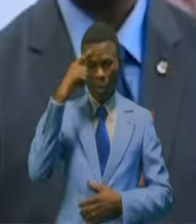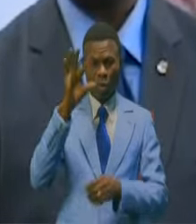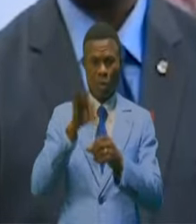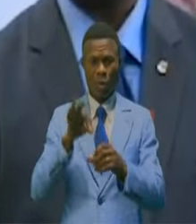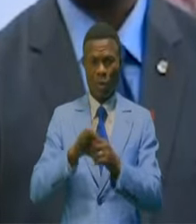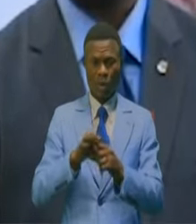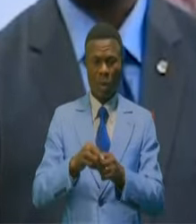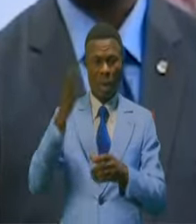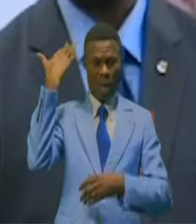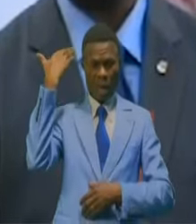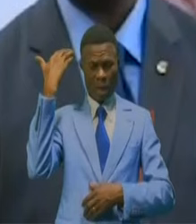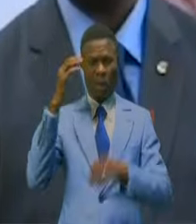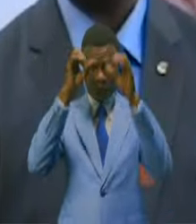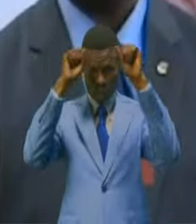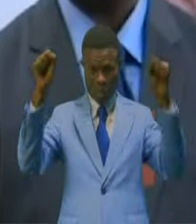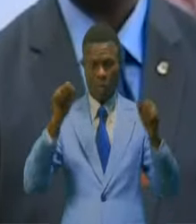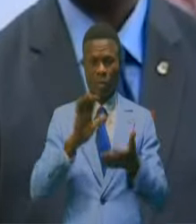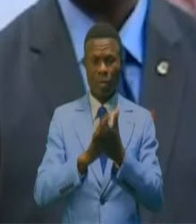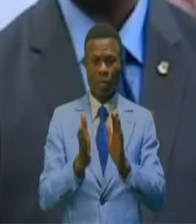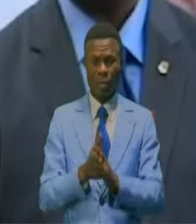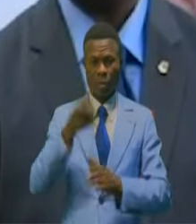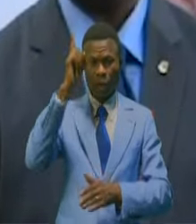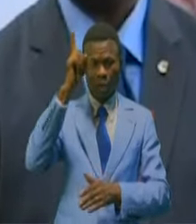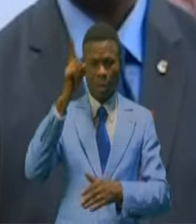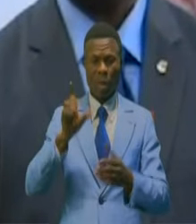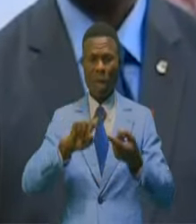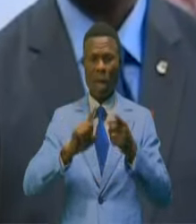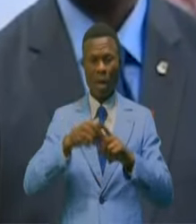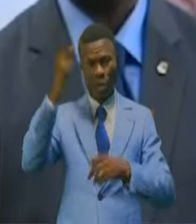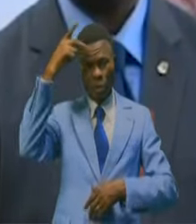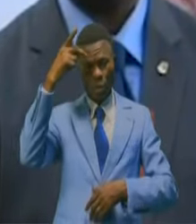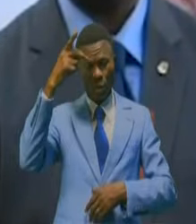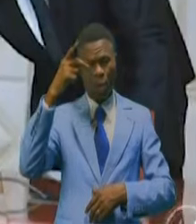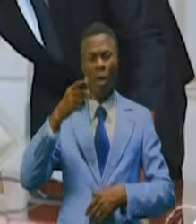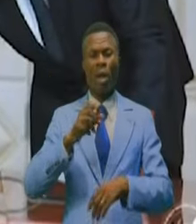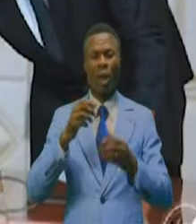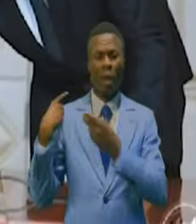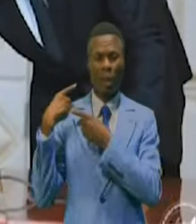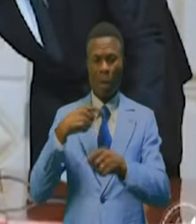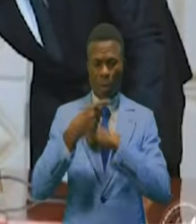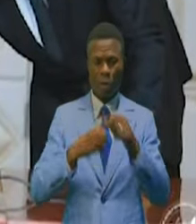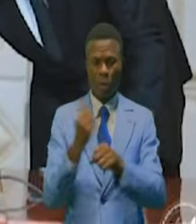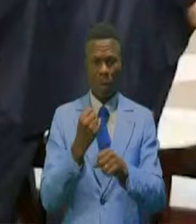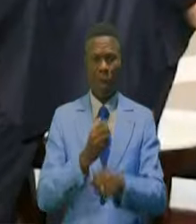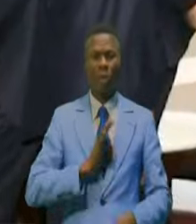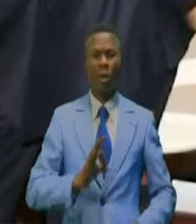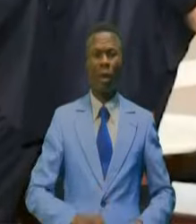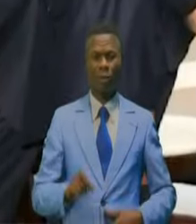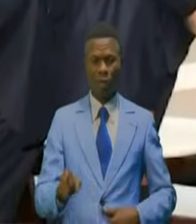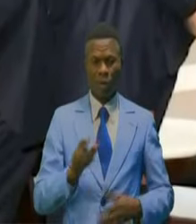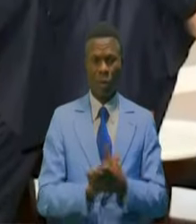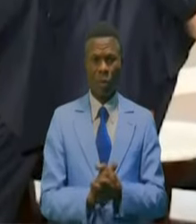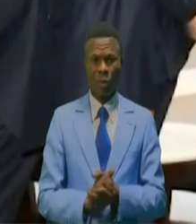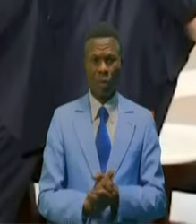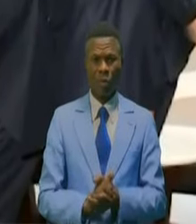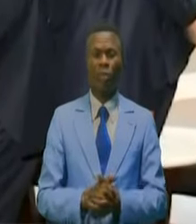élections présidentielles. Il devient ainsi le premier allié politique de premières heures de Félix-Antoine Tshisekedi Tshilombo.